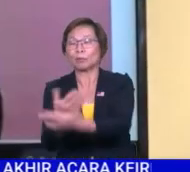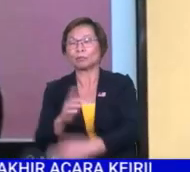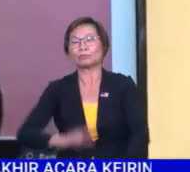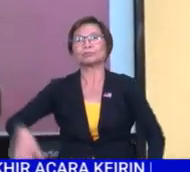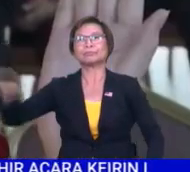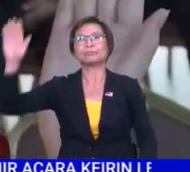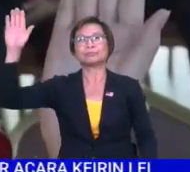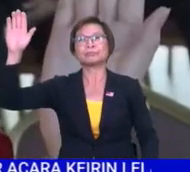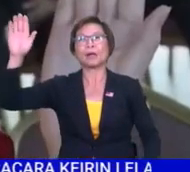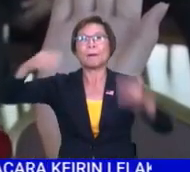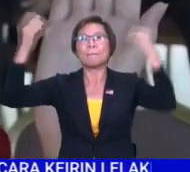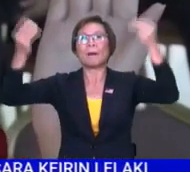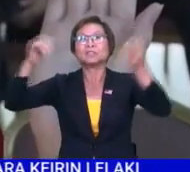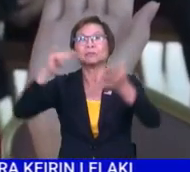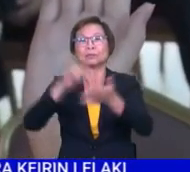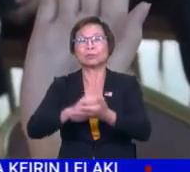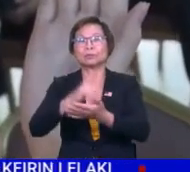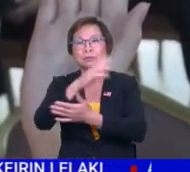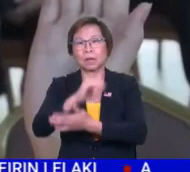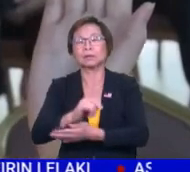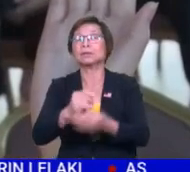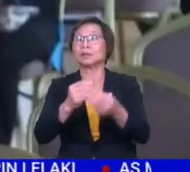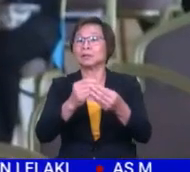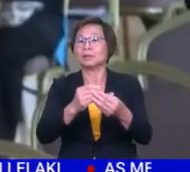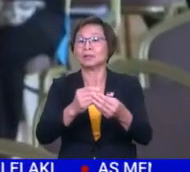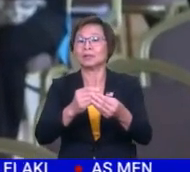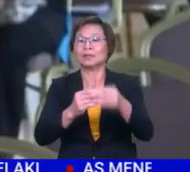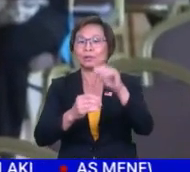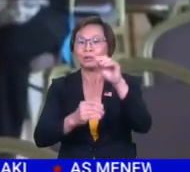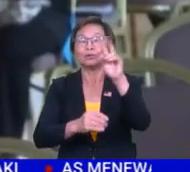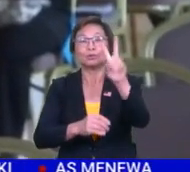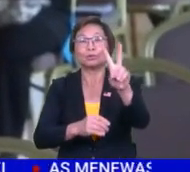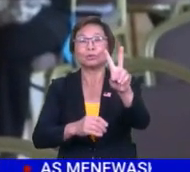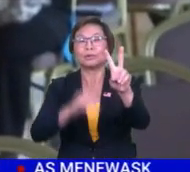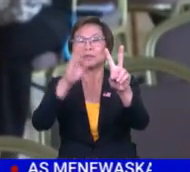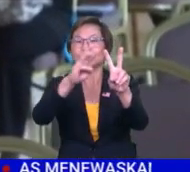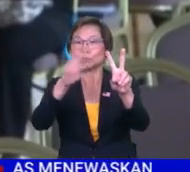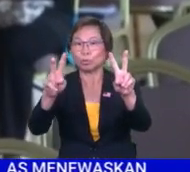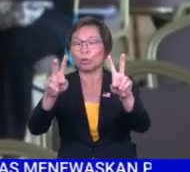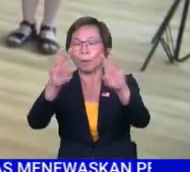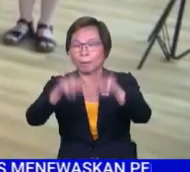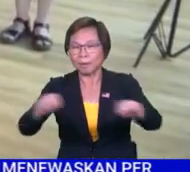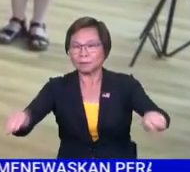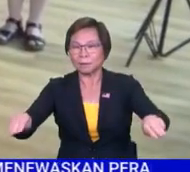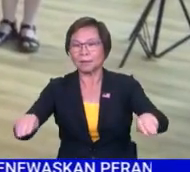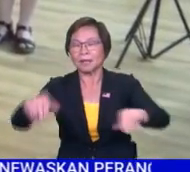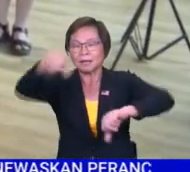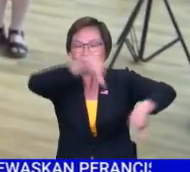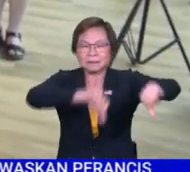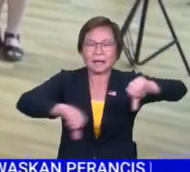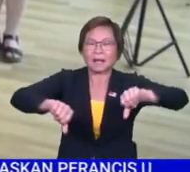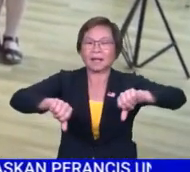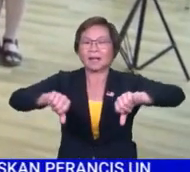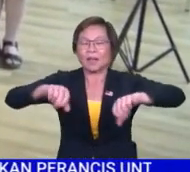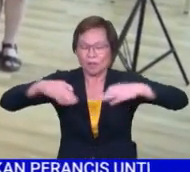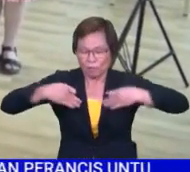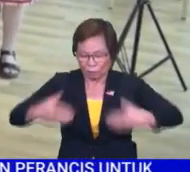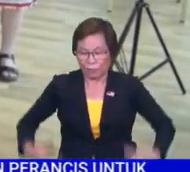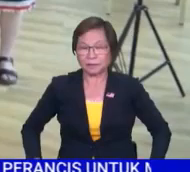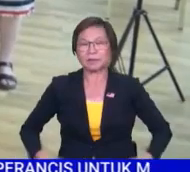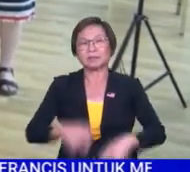mengangkat sumpah pada majelis tersebut dan daripada jumlah itu seramai 262 merupakan pelajar site-specific